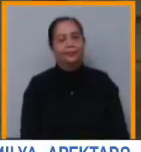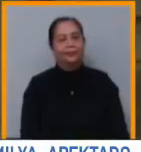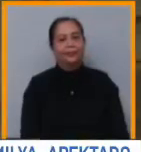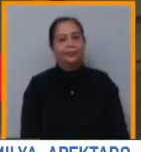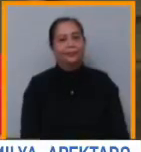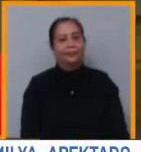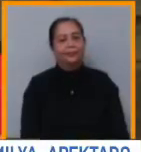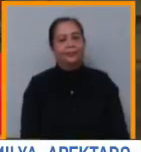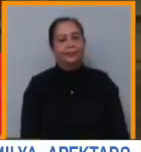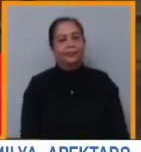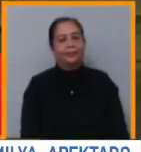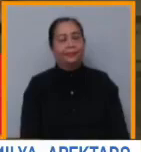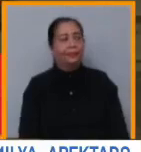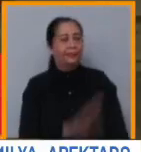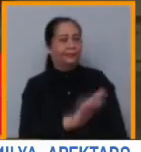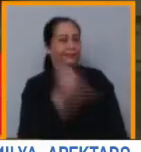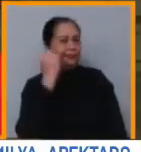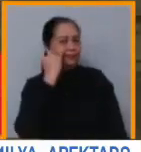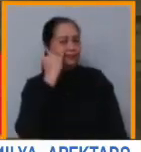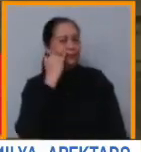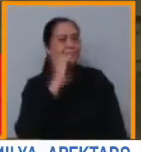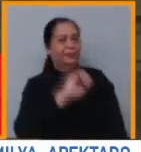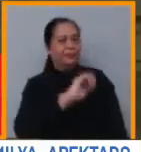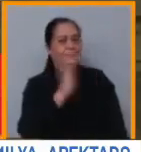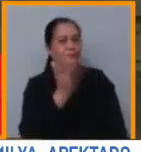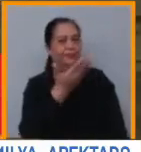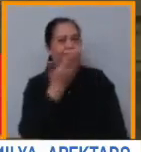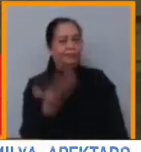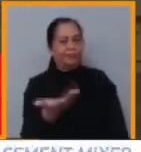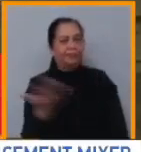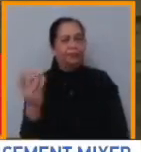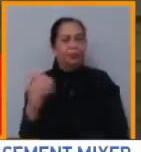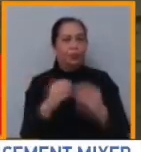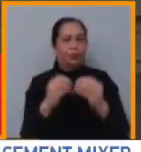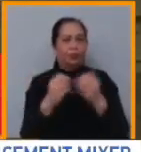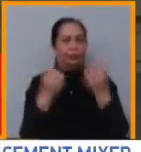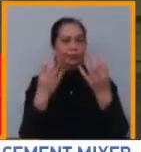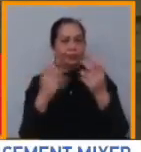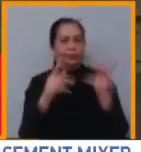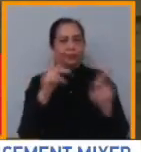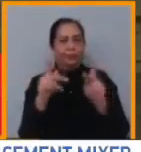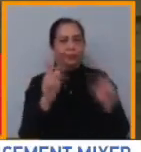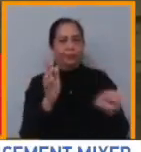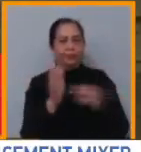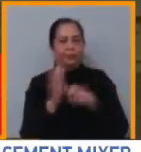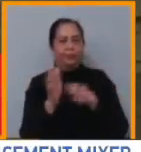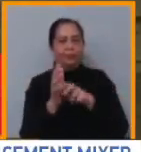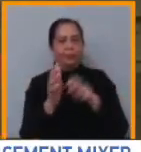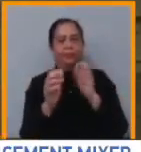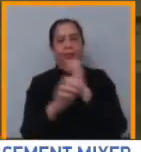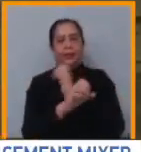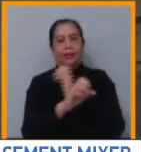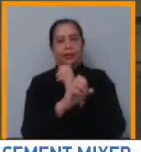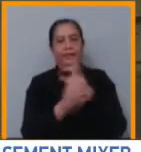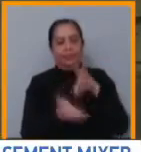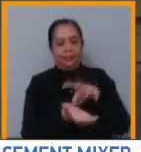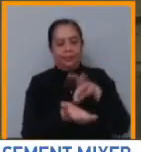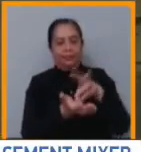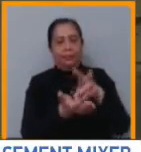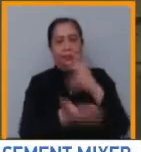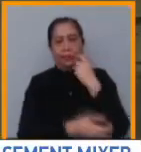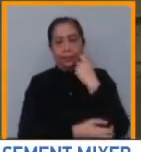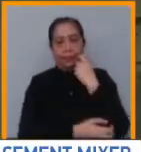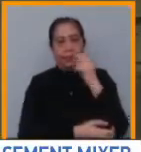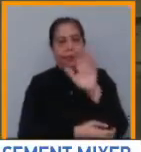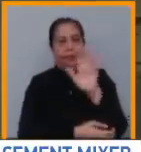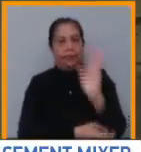Ivan, good morning. Sa mga oras na ito, mas dumami na ang mga pasahero rito sa EDSA Carousel kumpara kaninang alas 5 ng madaling araw.